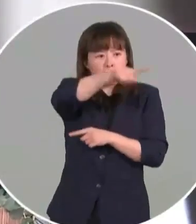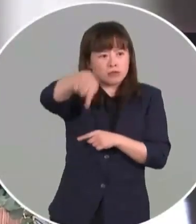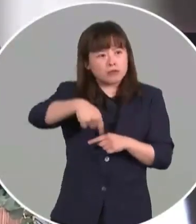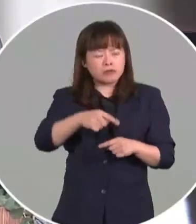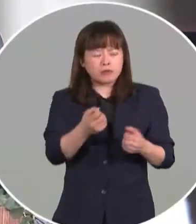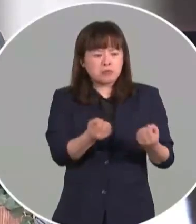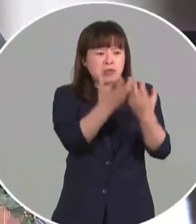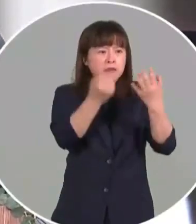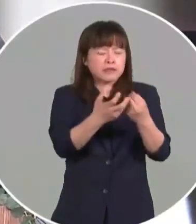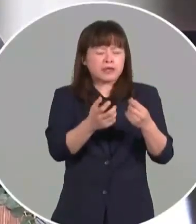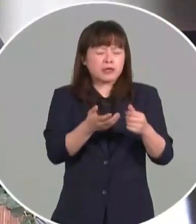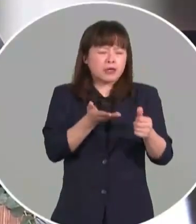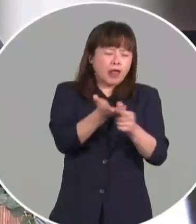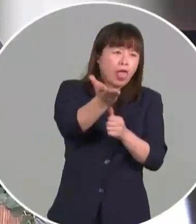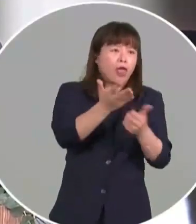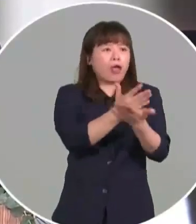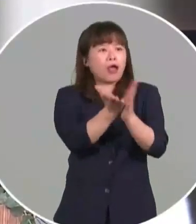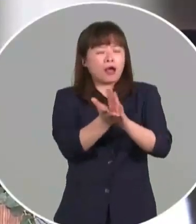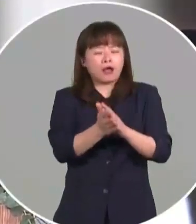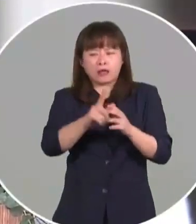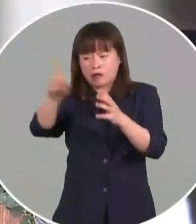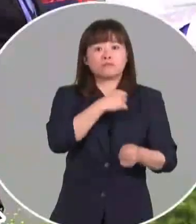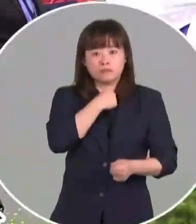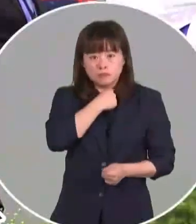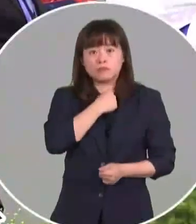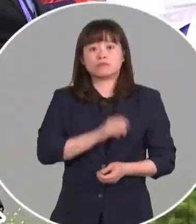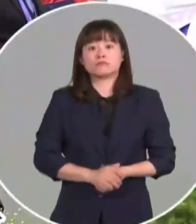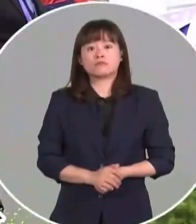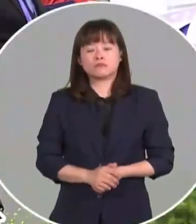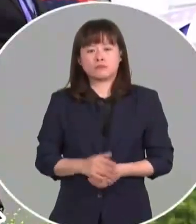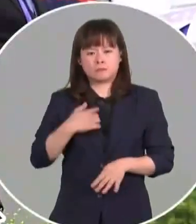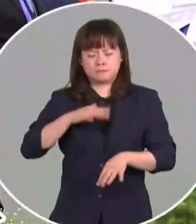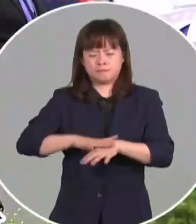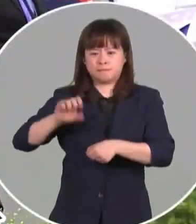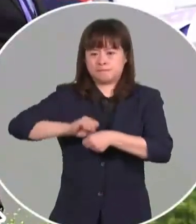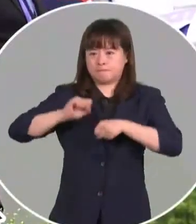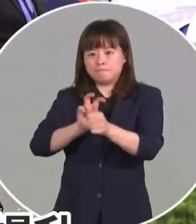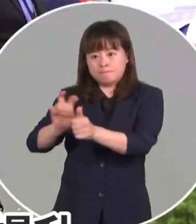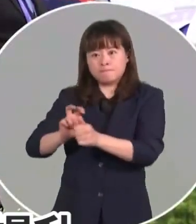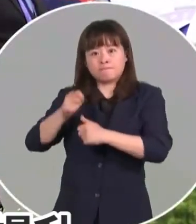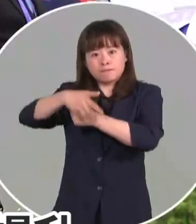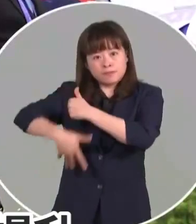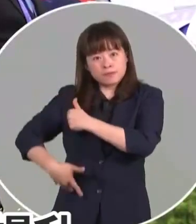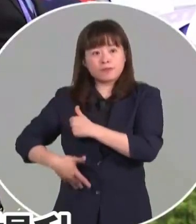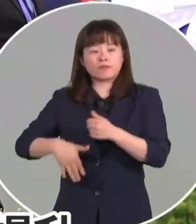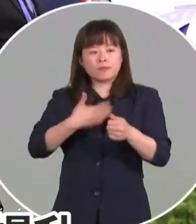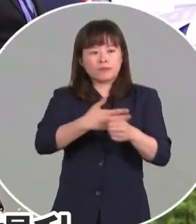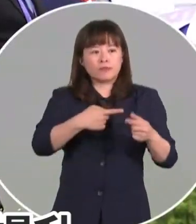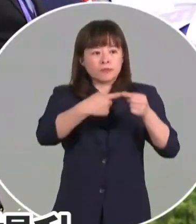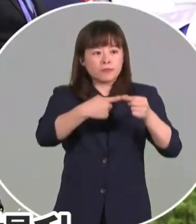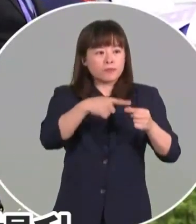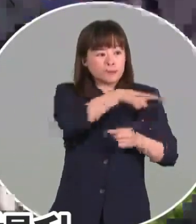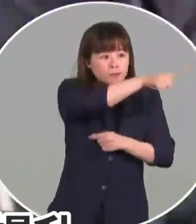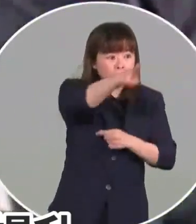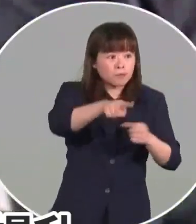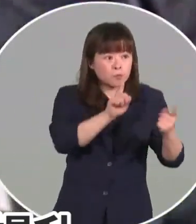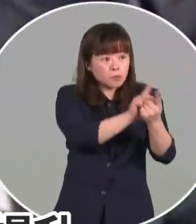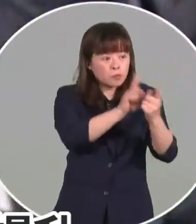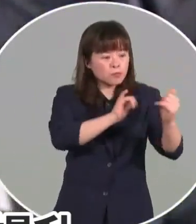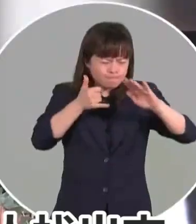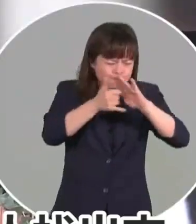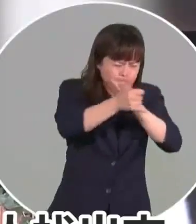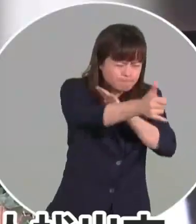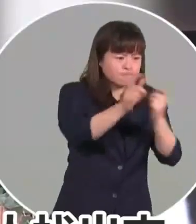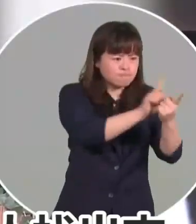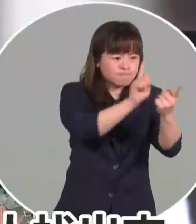的治安事件引起很多的讨论。我会强化社会照顾体系，让第一线的社工能量能够提